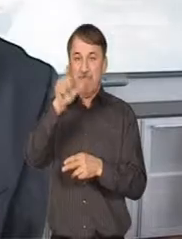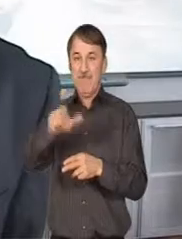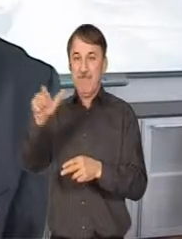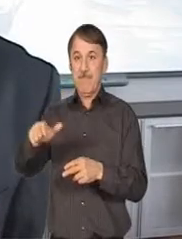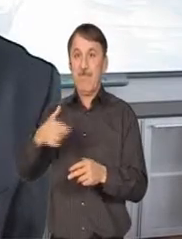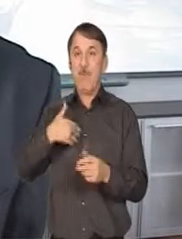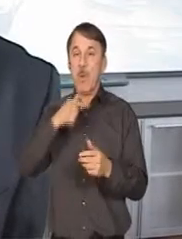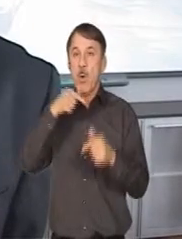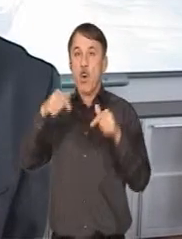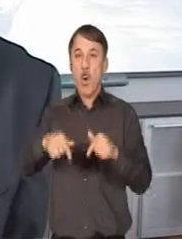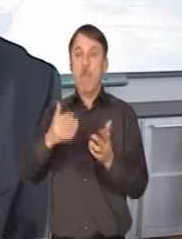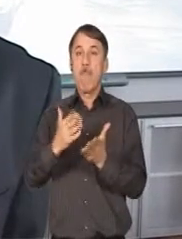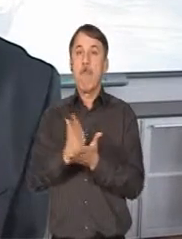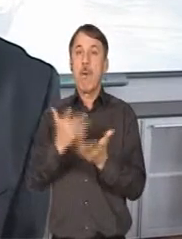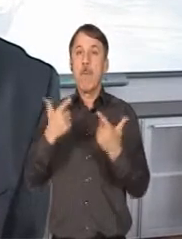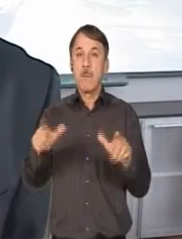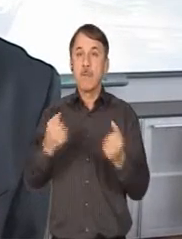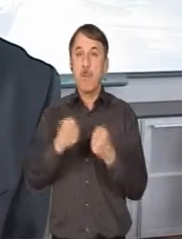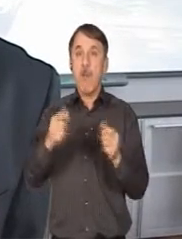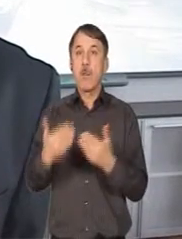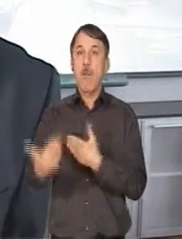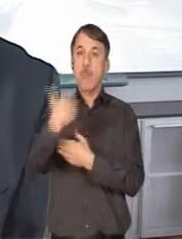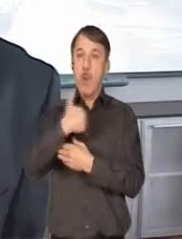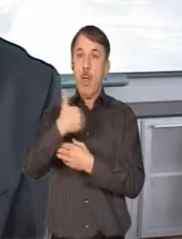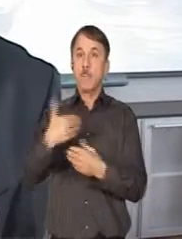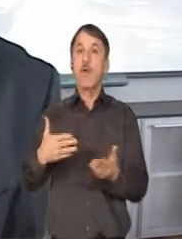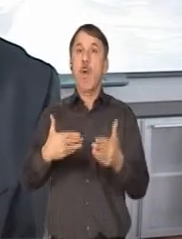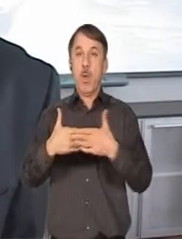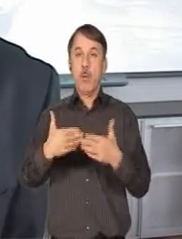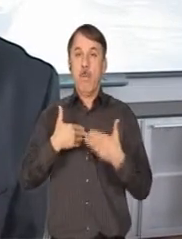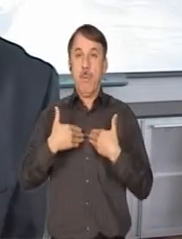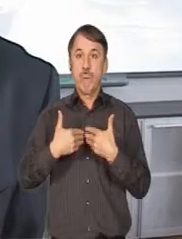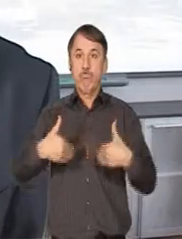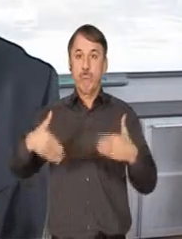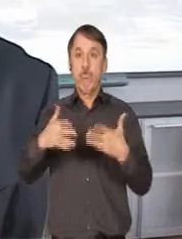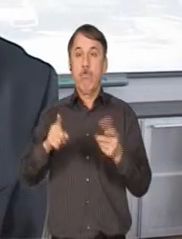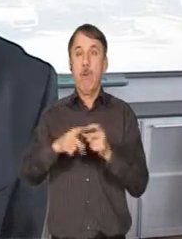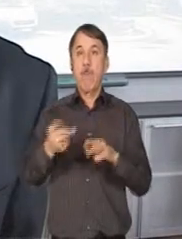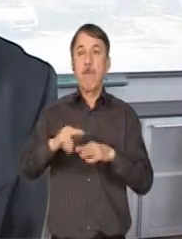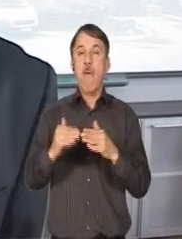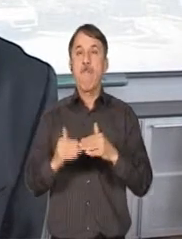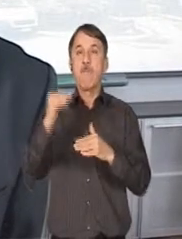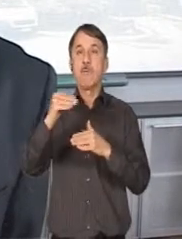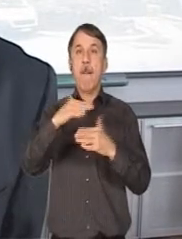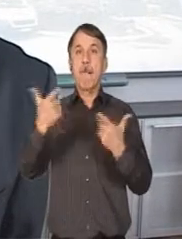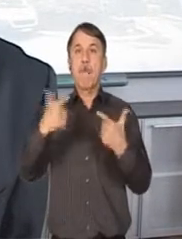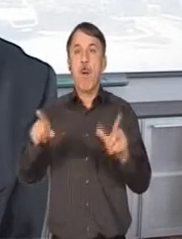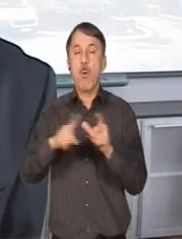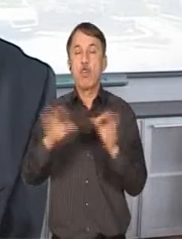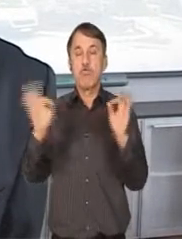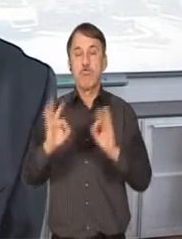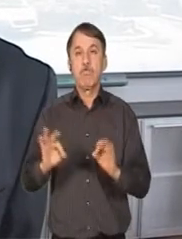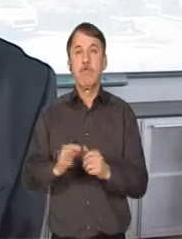je dokaz da mogu slobodno da dođu kod nas bez straha, jer radimo na najvišim mogućim